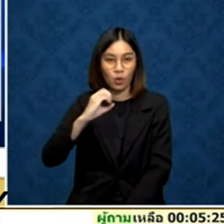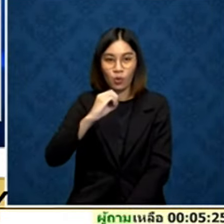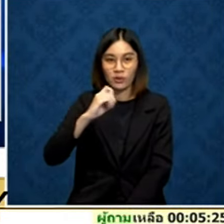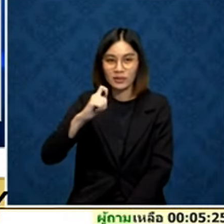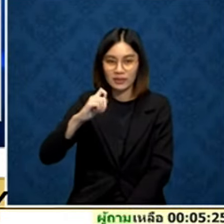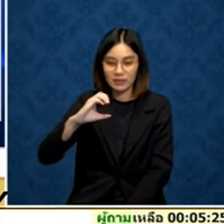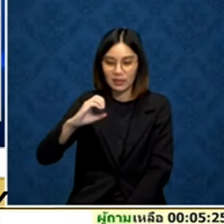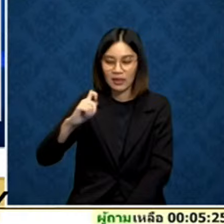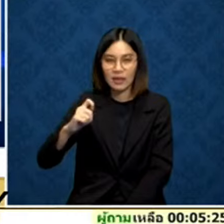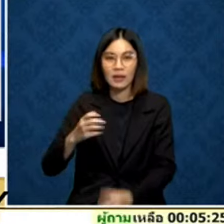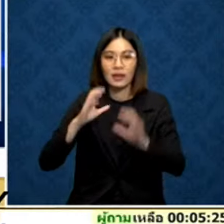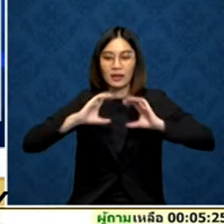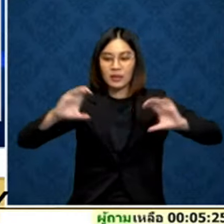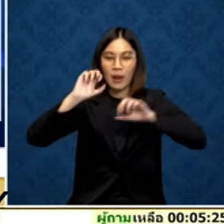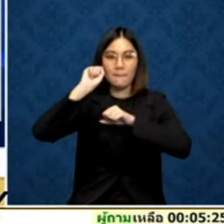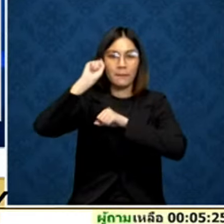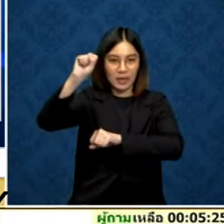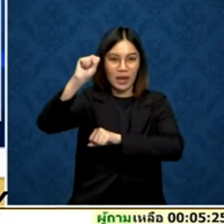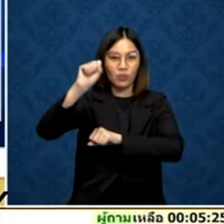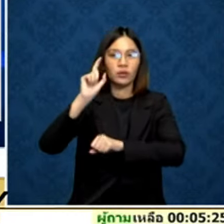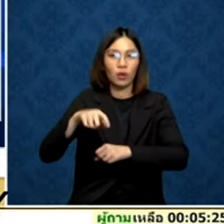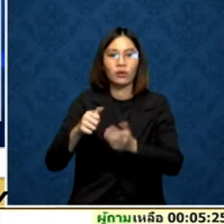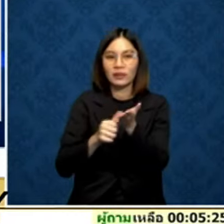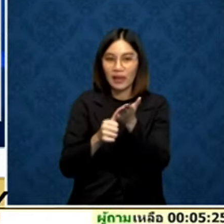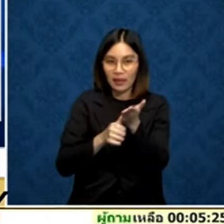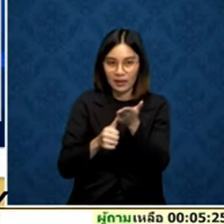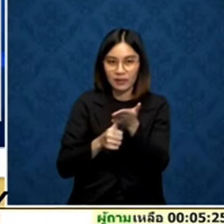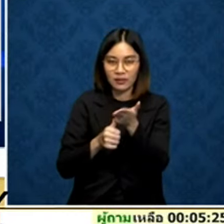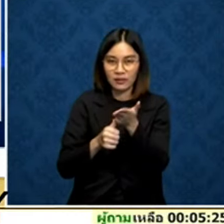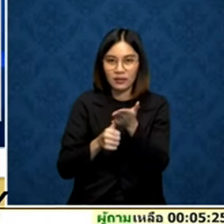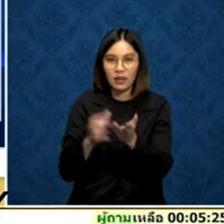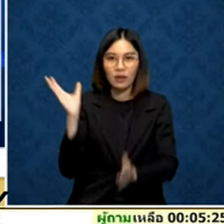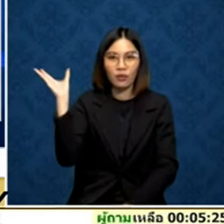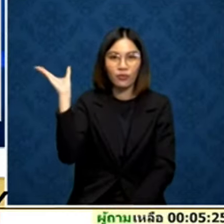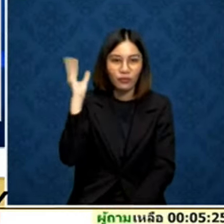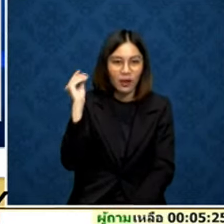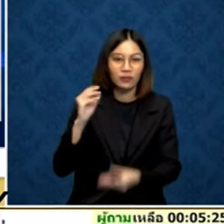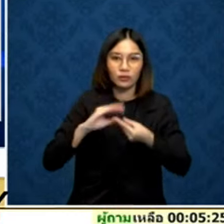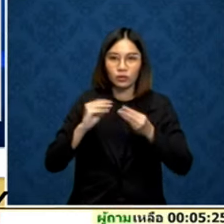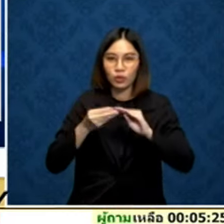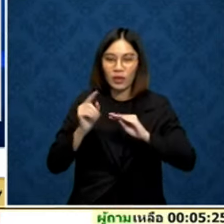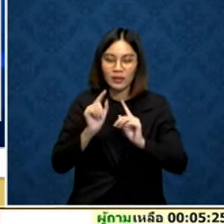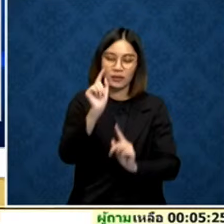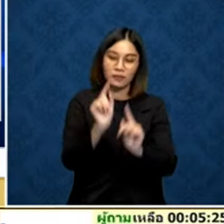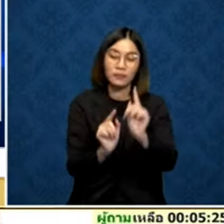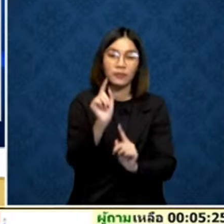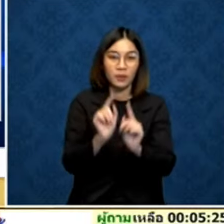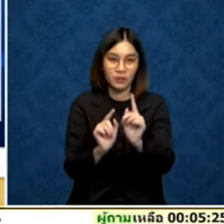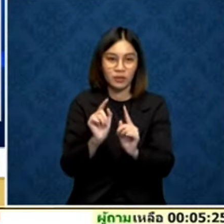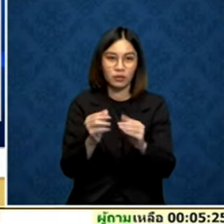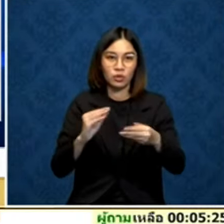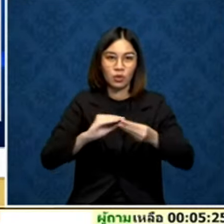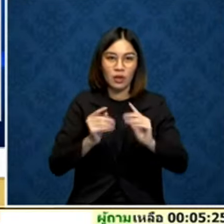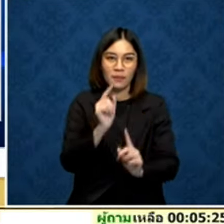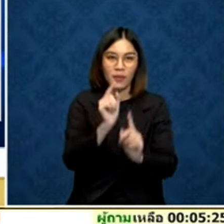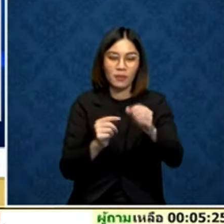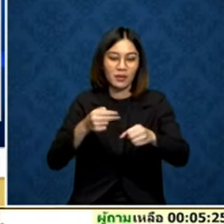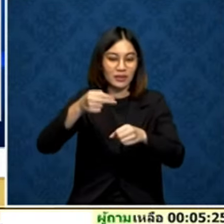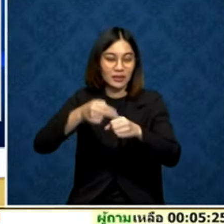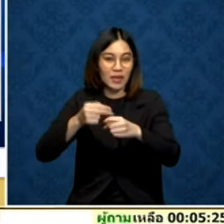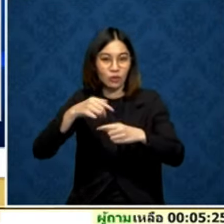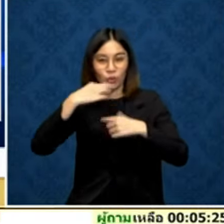าลเราประกาศแล้วว่าเราจะต้องมีการแก้ไขนะครับเท่าที่ฟังดูตัวเลขที่มีการประเมินนะครับแก๊สที่อยู่ในอ่า